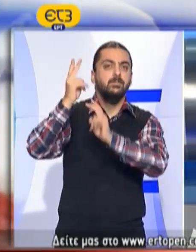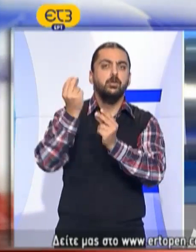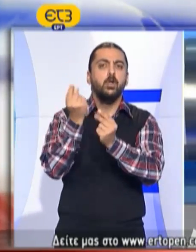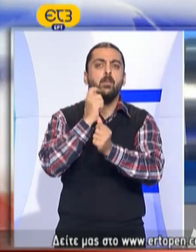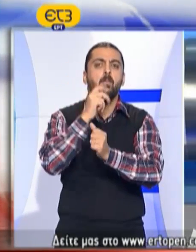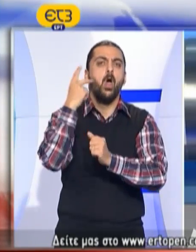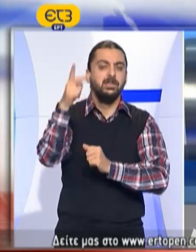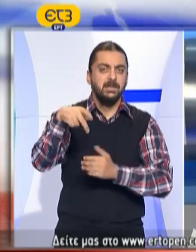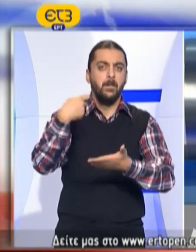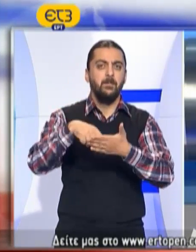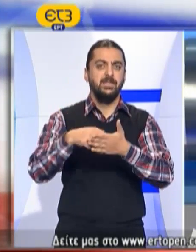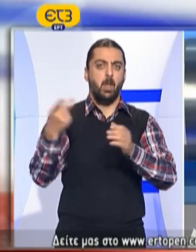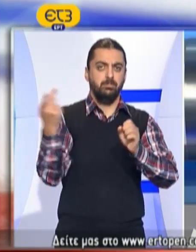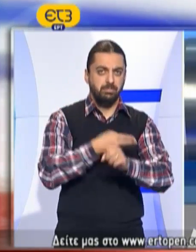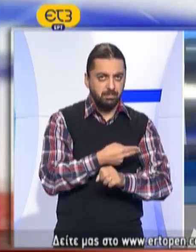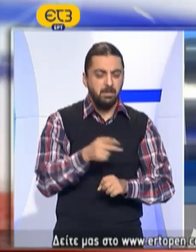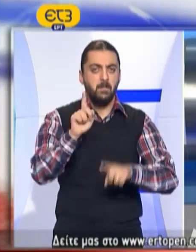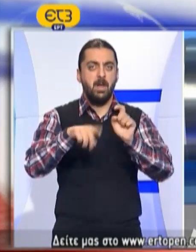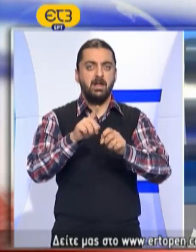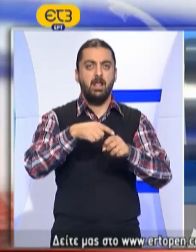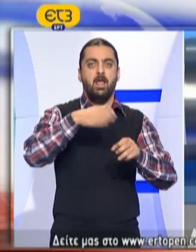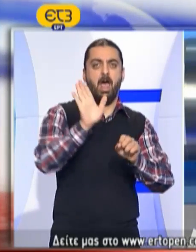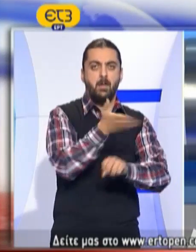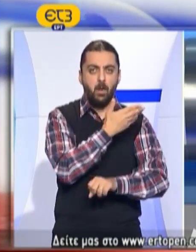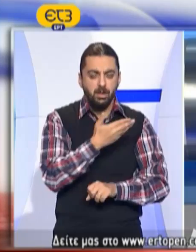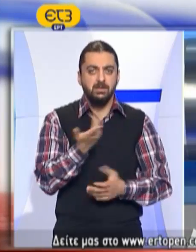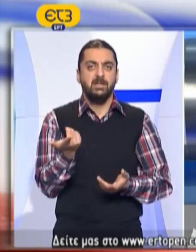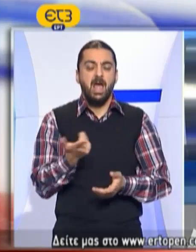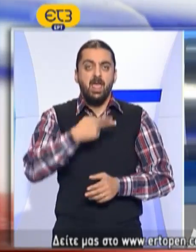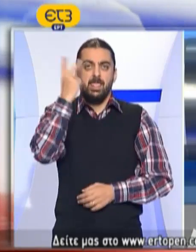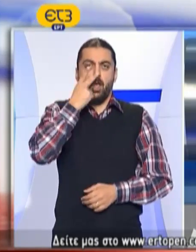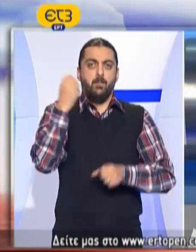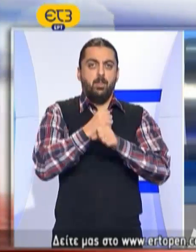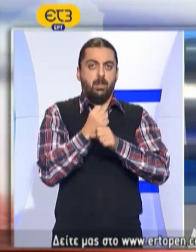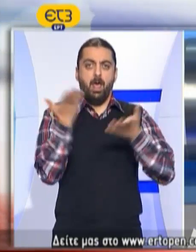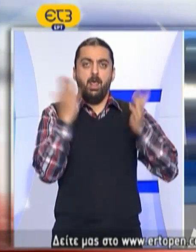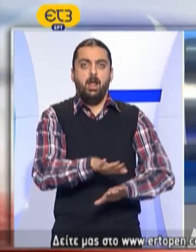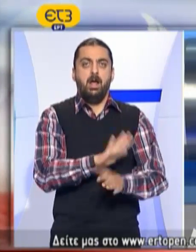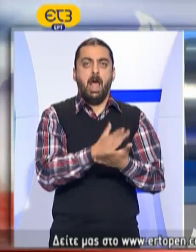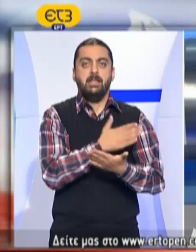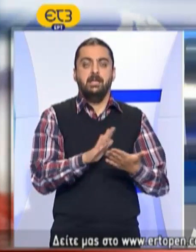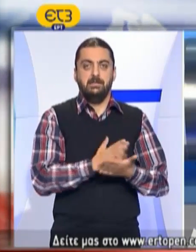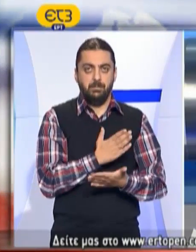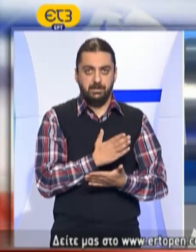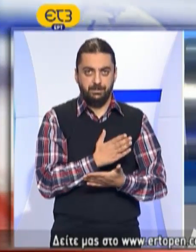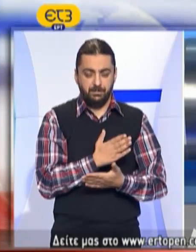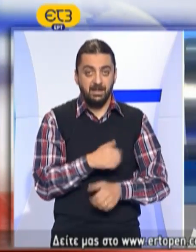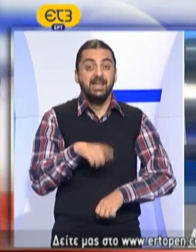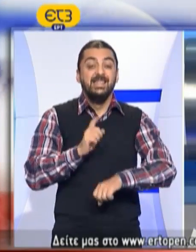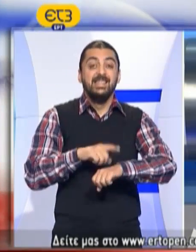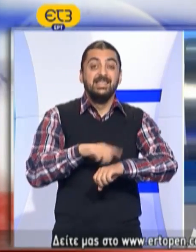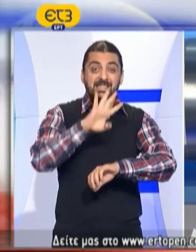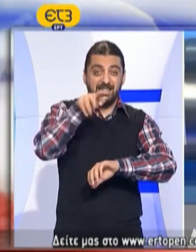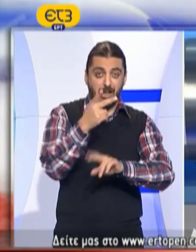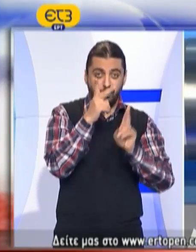με μειώσεις μισθών, διαθεσιμότητες και ισοπαίδωση των εργασιακών δικαιωμάτων τους, όπως λένε. Τις ώρες της στάσης